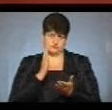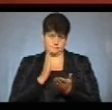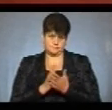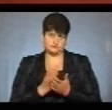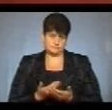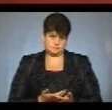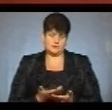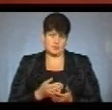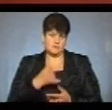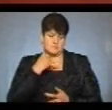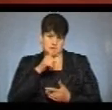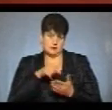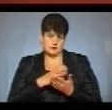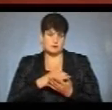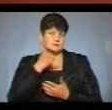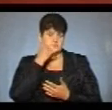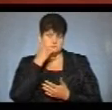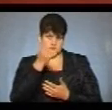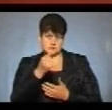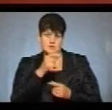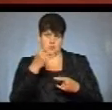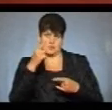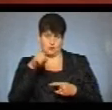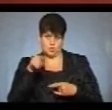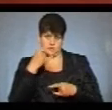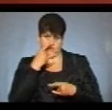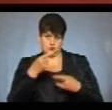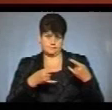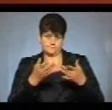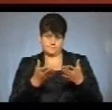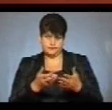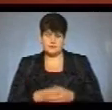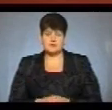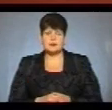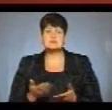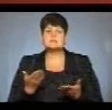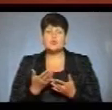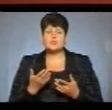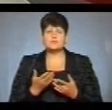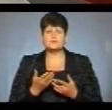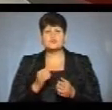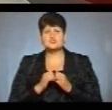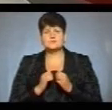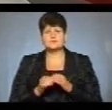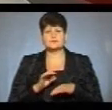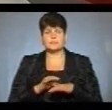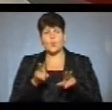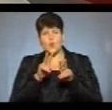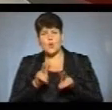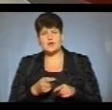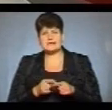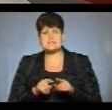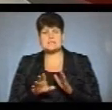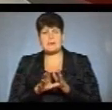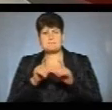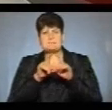вас є запитання, будь ласка, телефонуйте, номер ви бачите на своєму екрані. Скажіть, з якою періодичністю проводять огляд цих